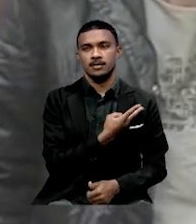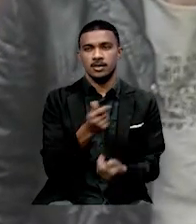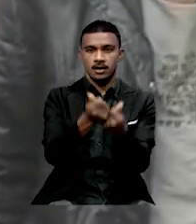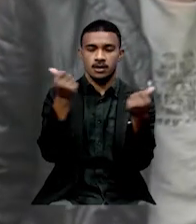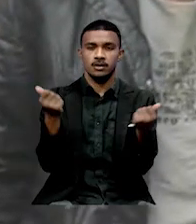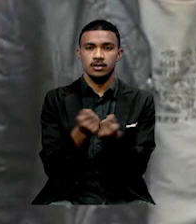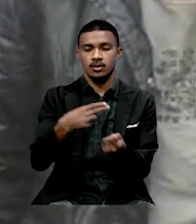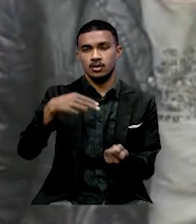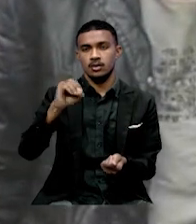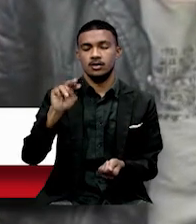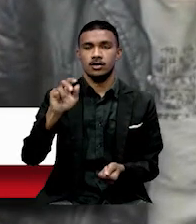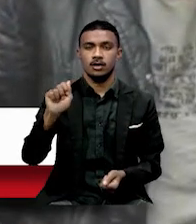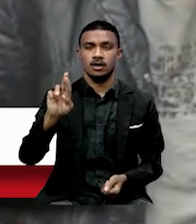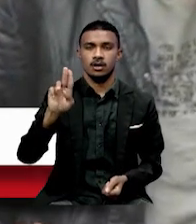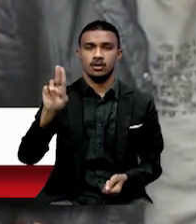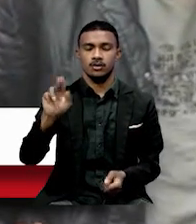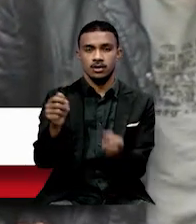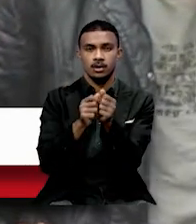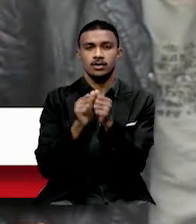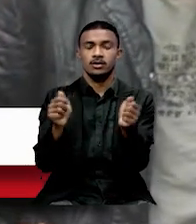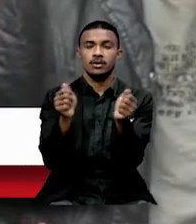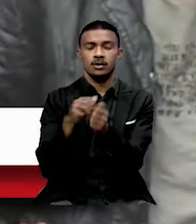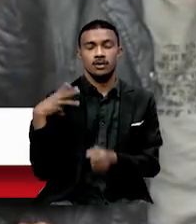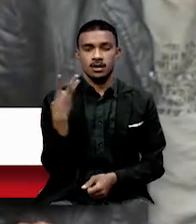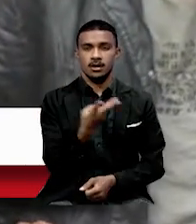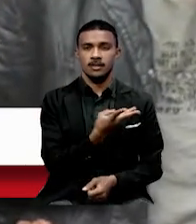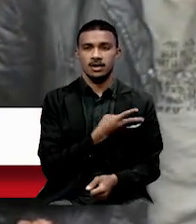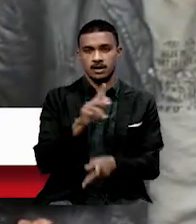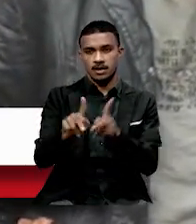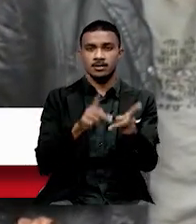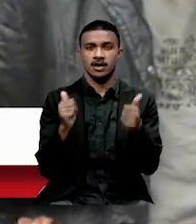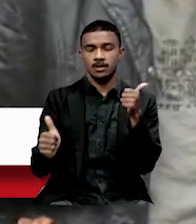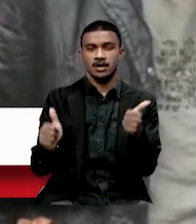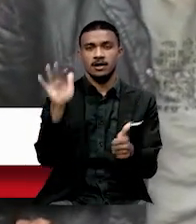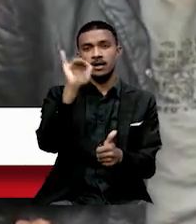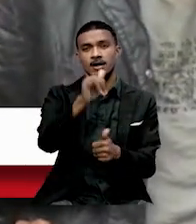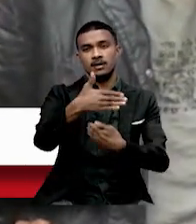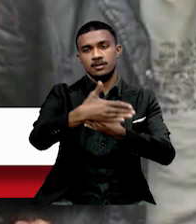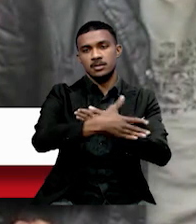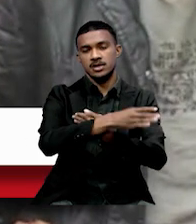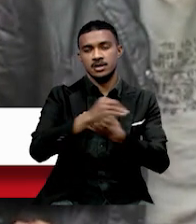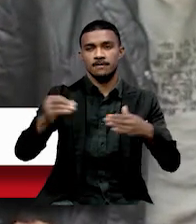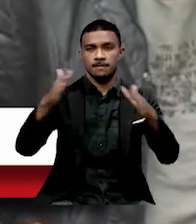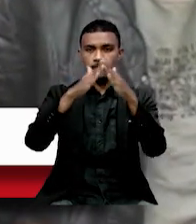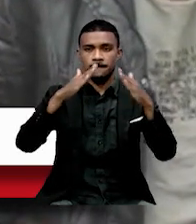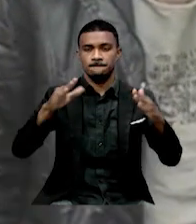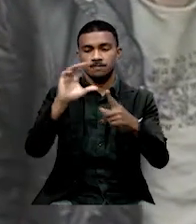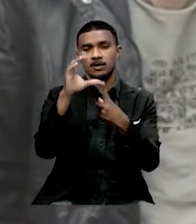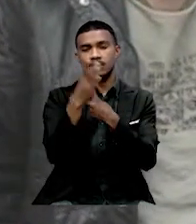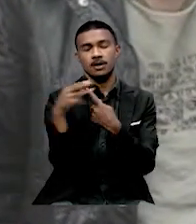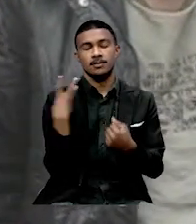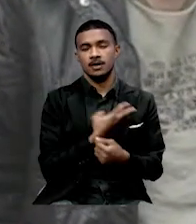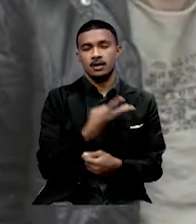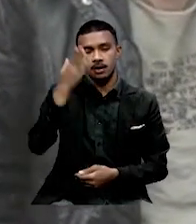honaru amoto ko aminia kumundar nebe makhele besiki elisen dane ami inisiatif bot atu